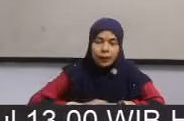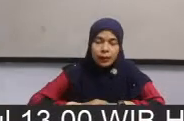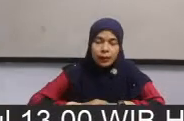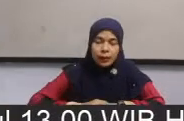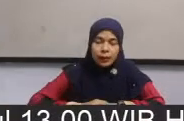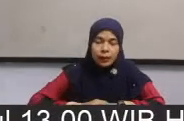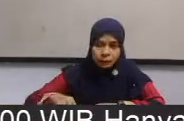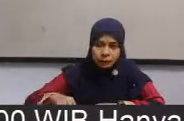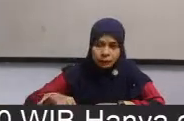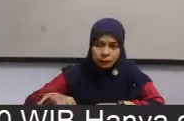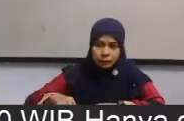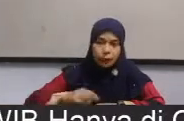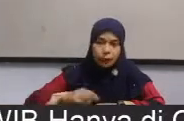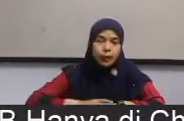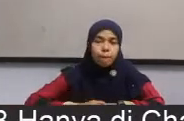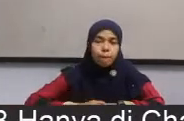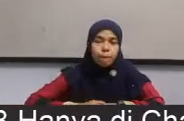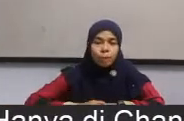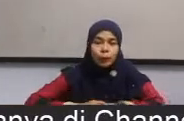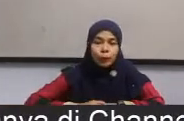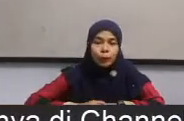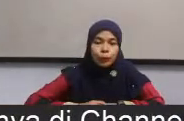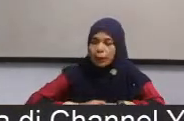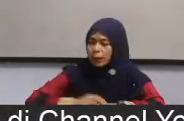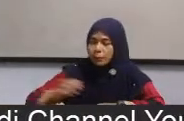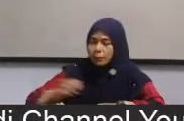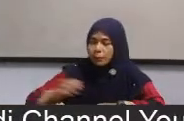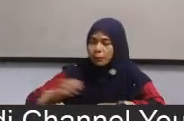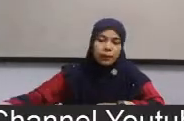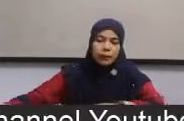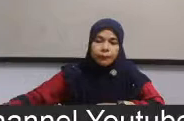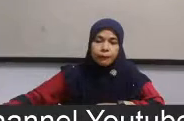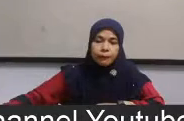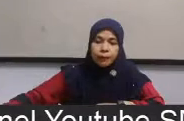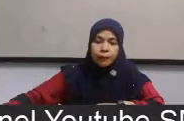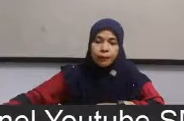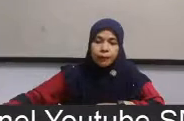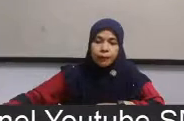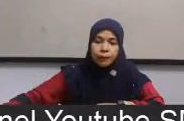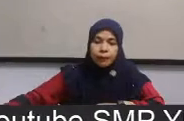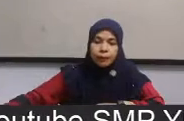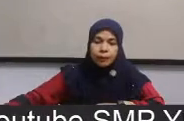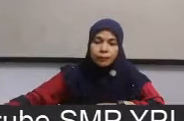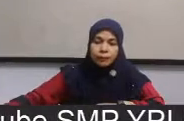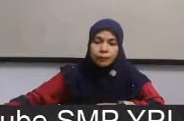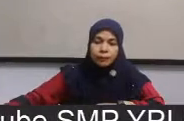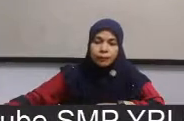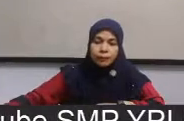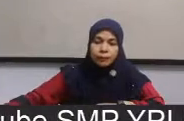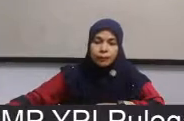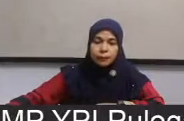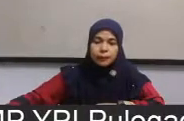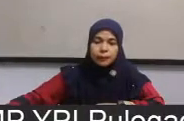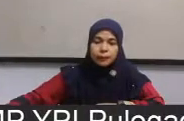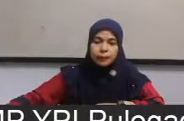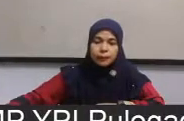Hai Keh berikutnya upaya menghadapi bentar ada yang